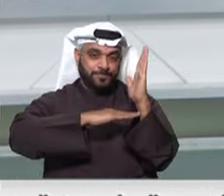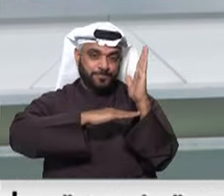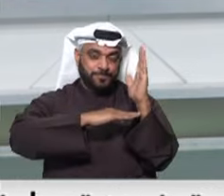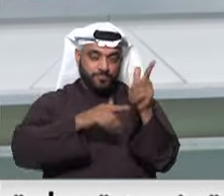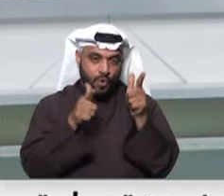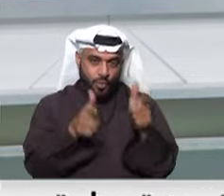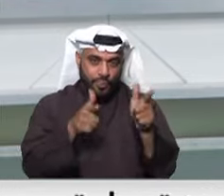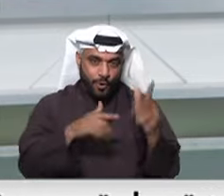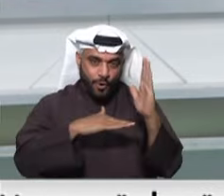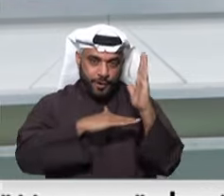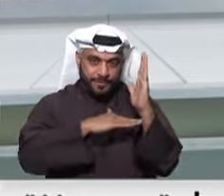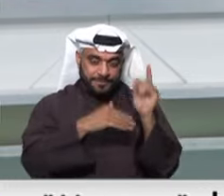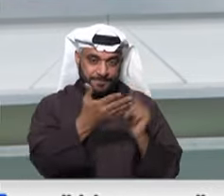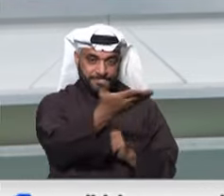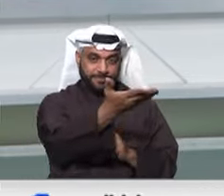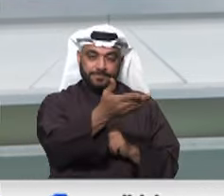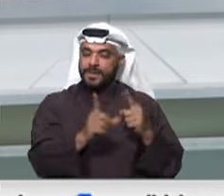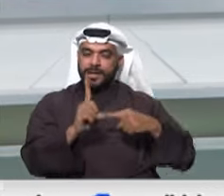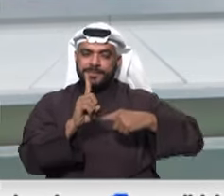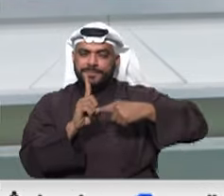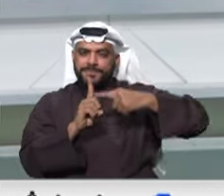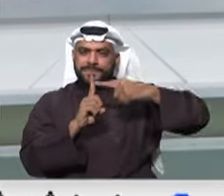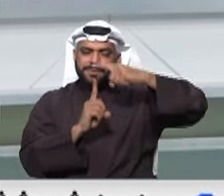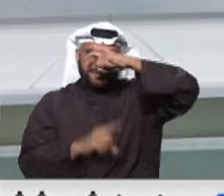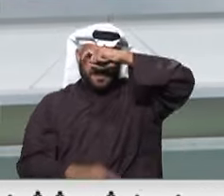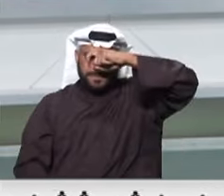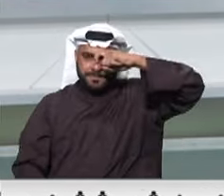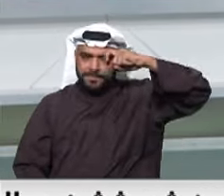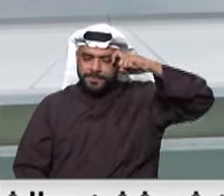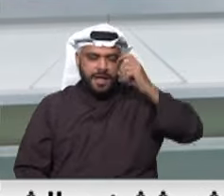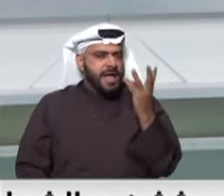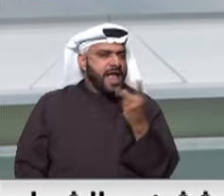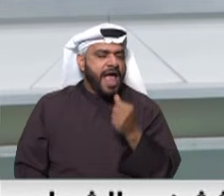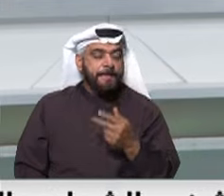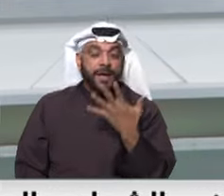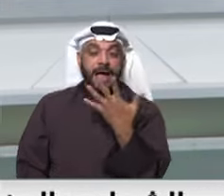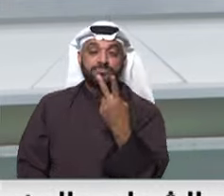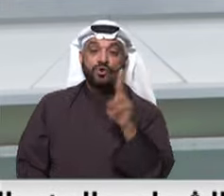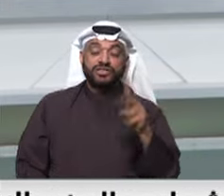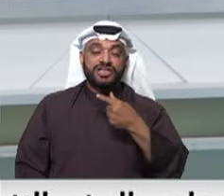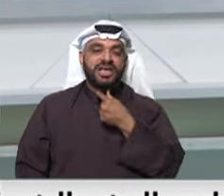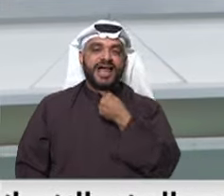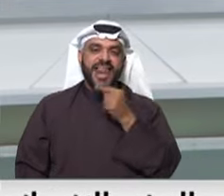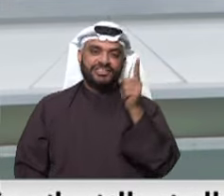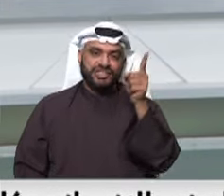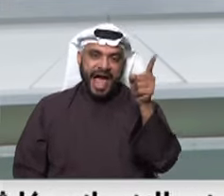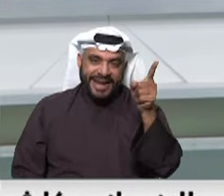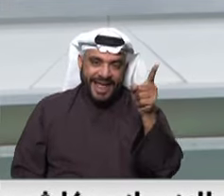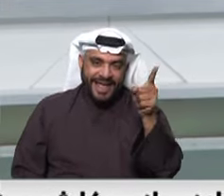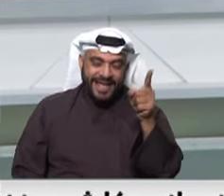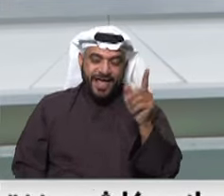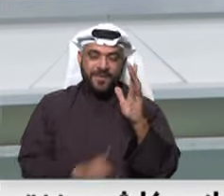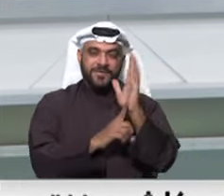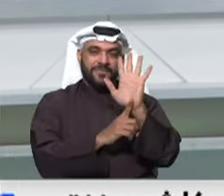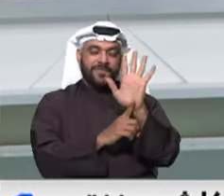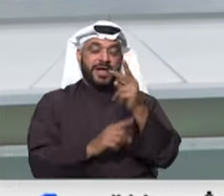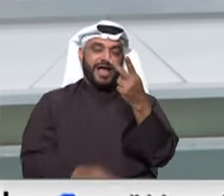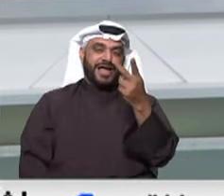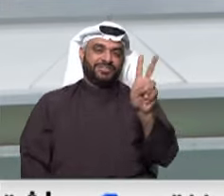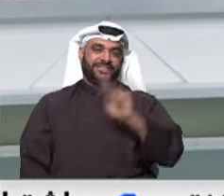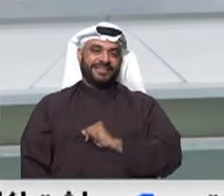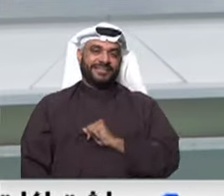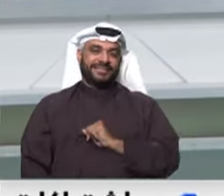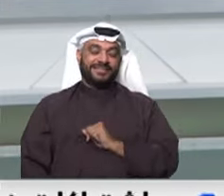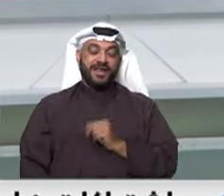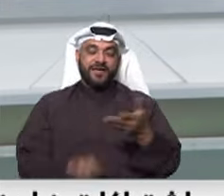العظمى قد تصل إلى 25 درجة مئوية في مدينة الجهرة وضواحيها، مناطق غربية 24 درجة مئوية،